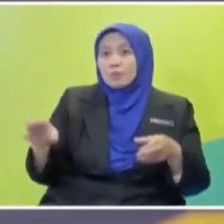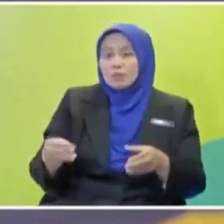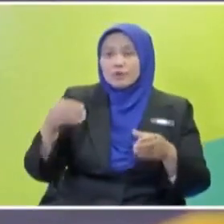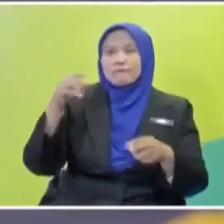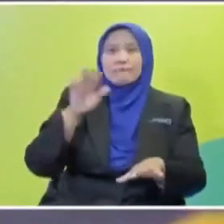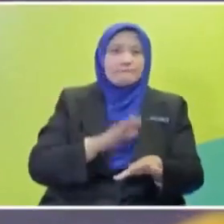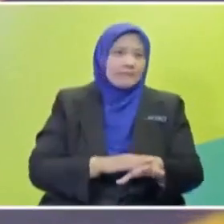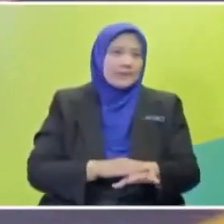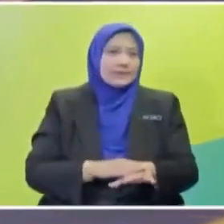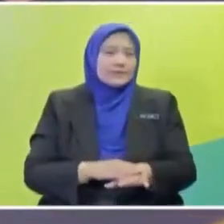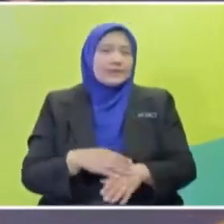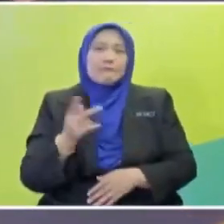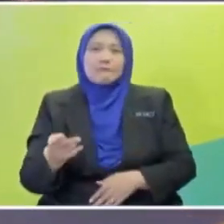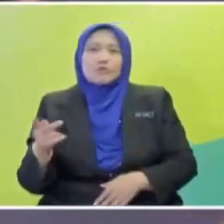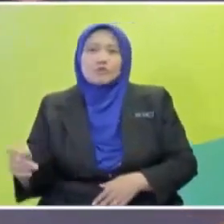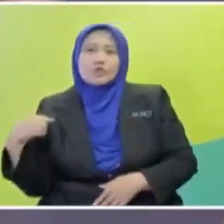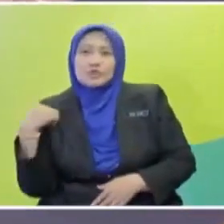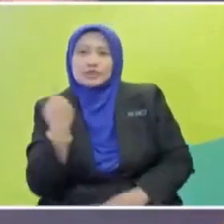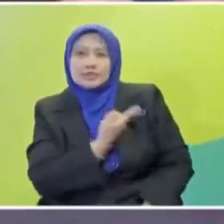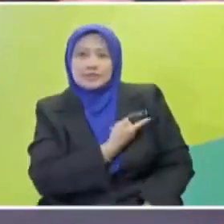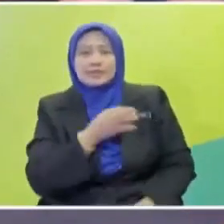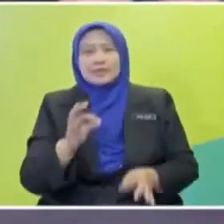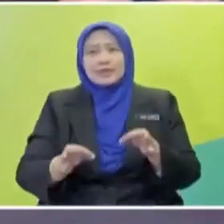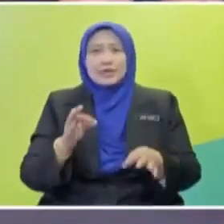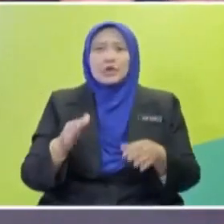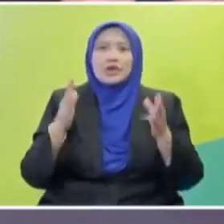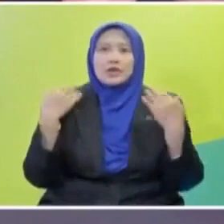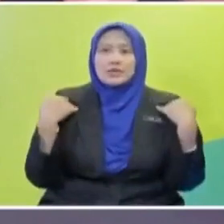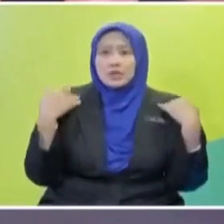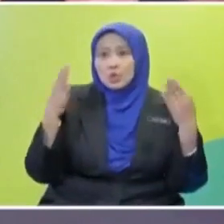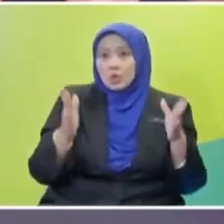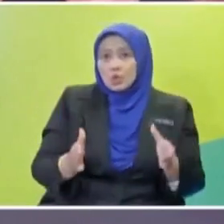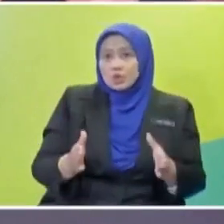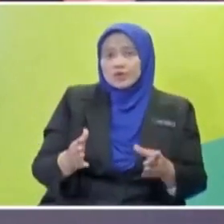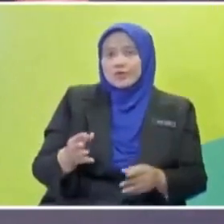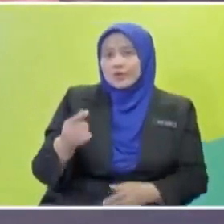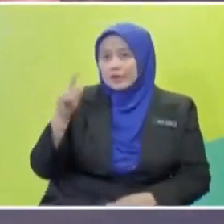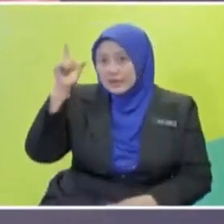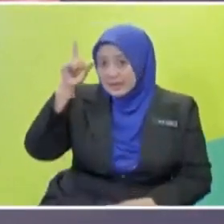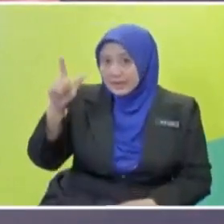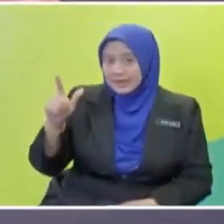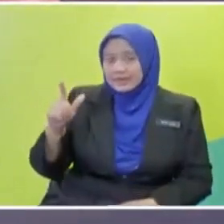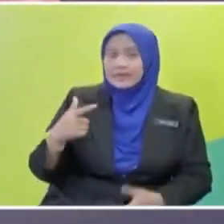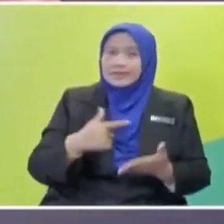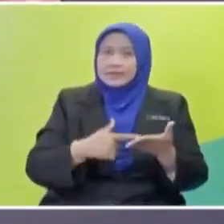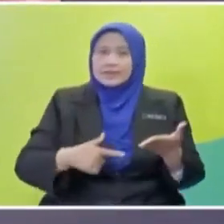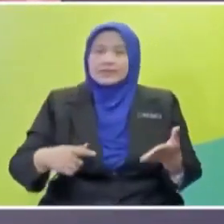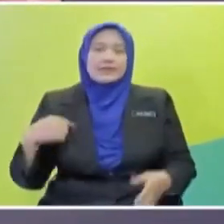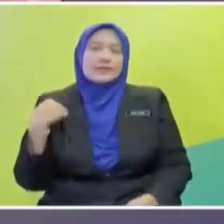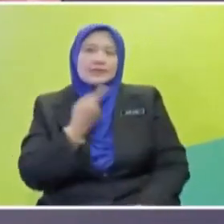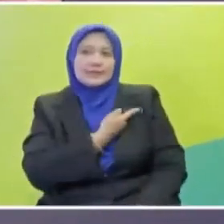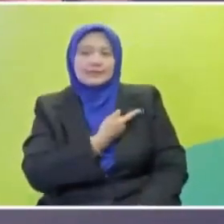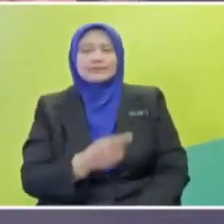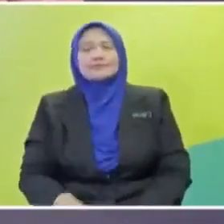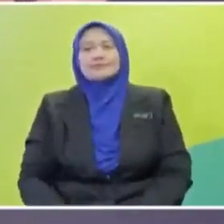Jadi baru orang faham. Kalau tak, contohlah kita lakar, orang tak faham apa yang kita lakar jika kita tidak label. Lagi